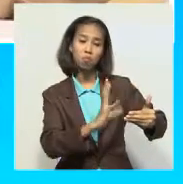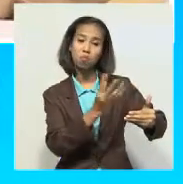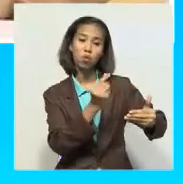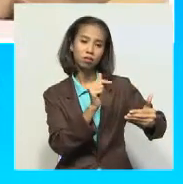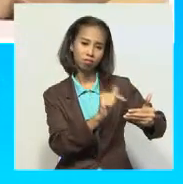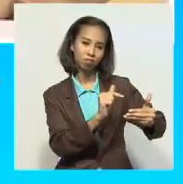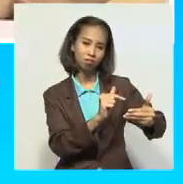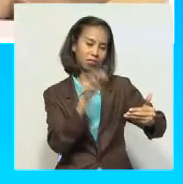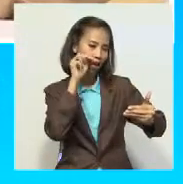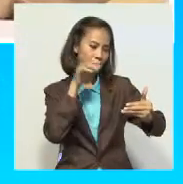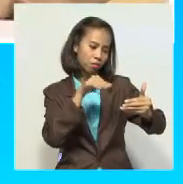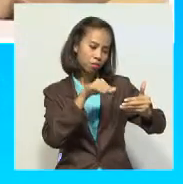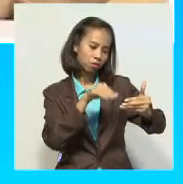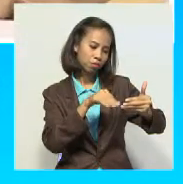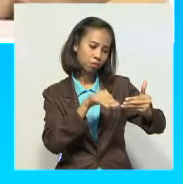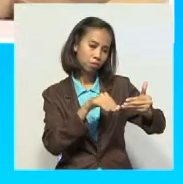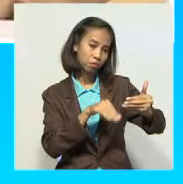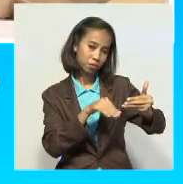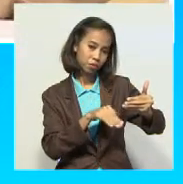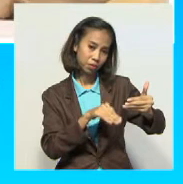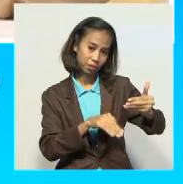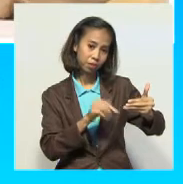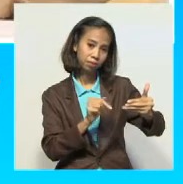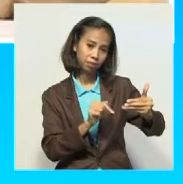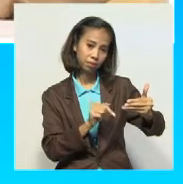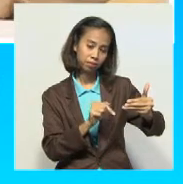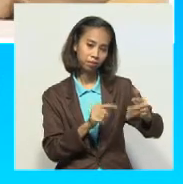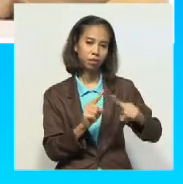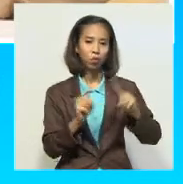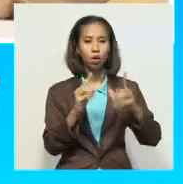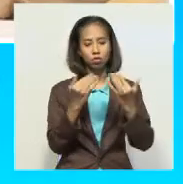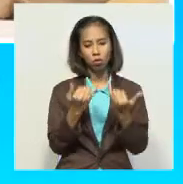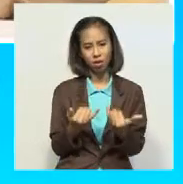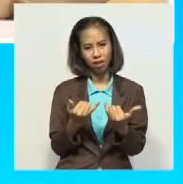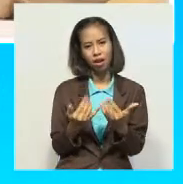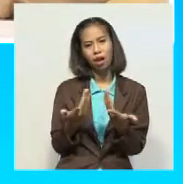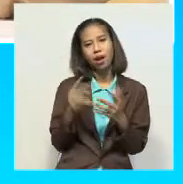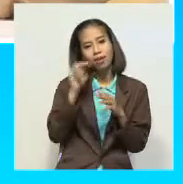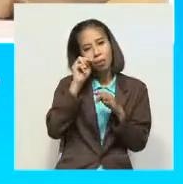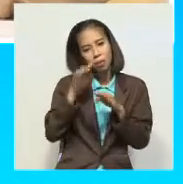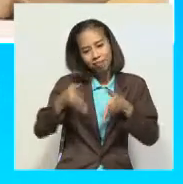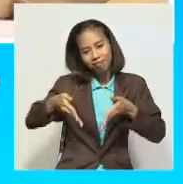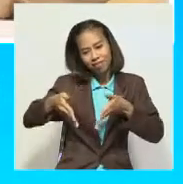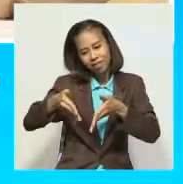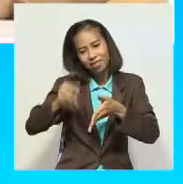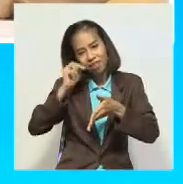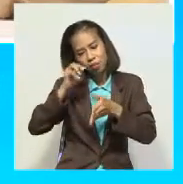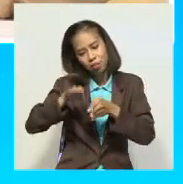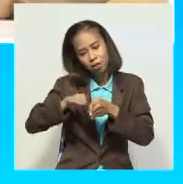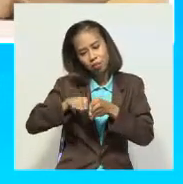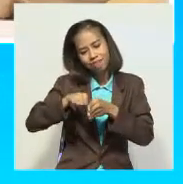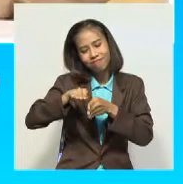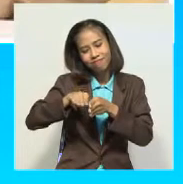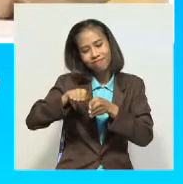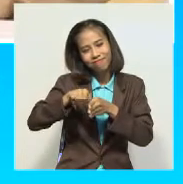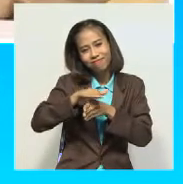ระทั่งน้ำลดจากบริเวณตะลิงเนี่ยลงไปแต่ตอนนี้น้ำในตะลิงเนี่ยปริ่มละที่ผู้ว่าเคยบอกว่าเคย